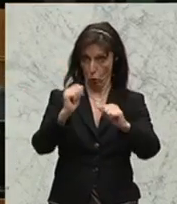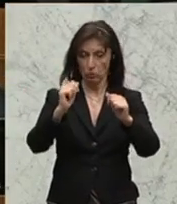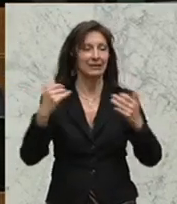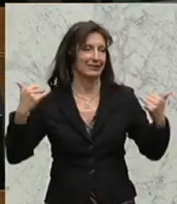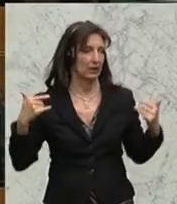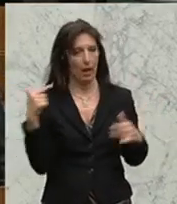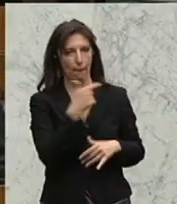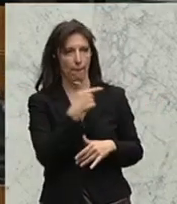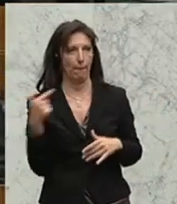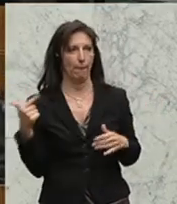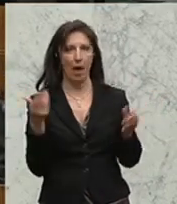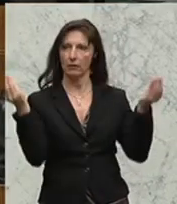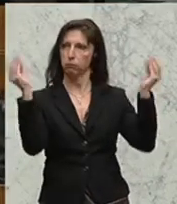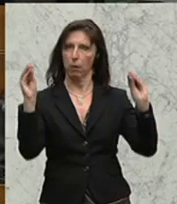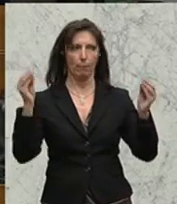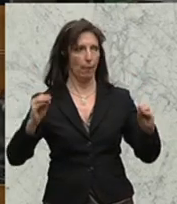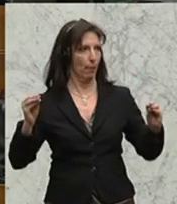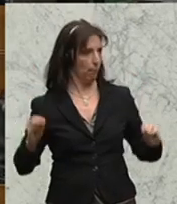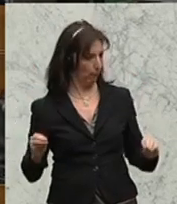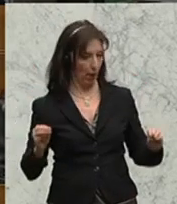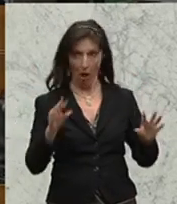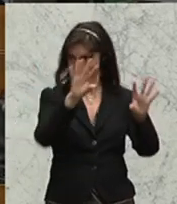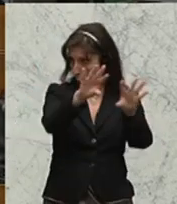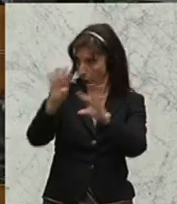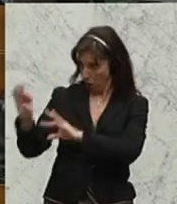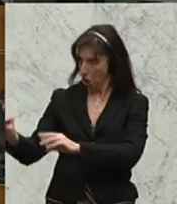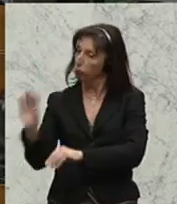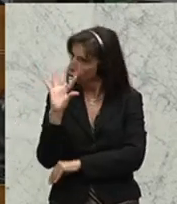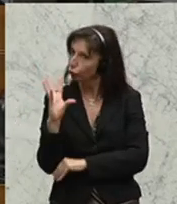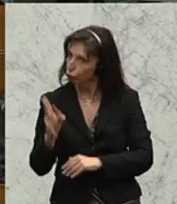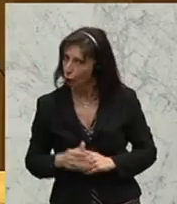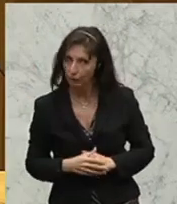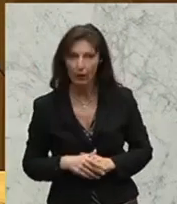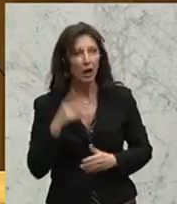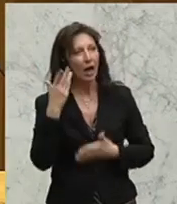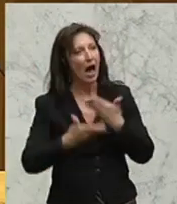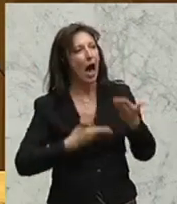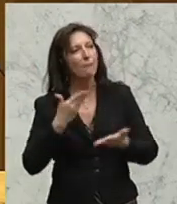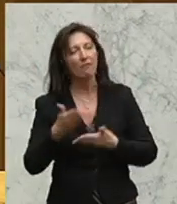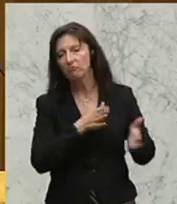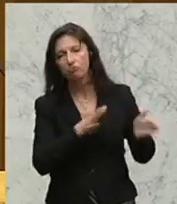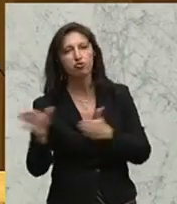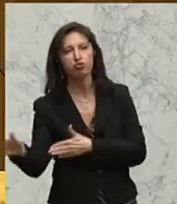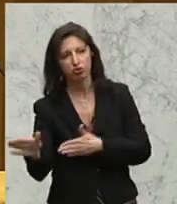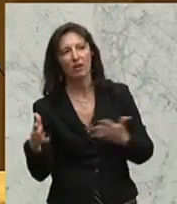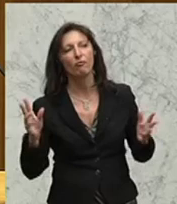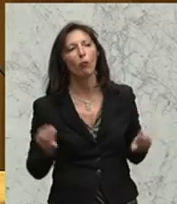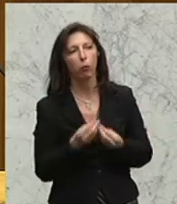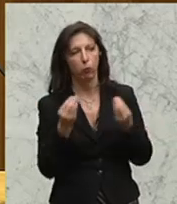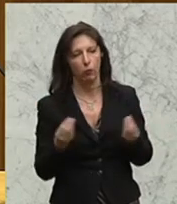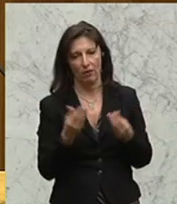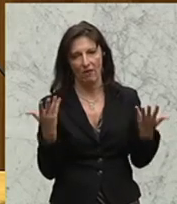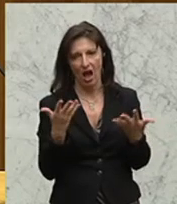wurden. Das ist schön, wenn Sie das direkt übernehmen. Der entscheidende Punkt, an dem die Verhandlungen dann aber gescheitert sind, ist der, dass